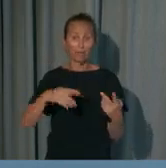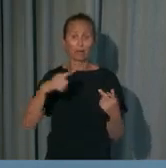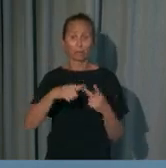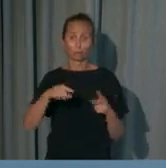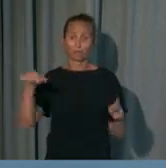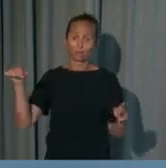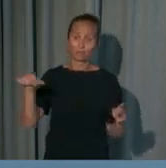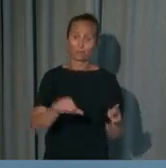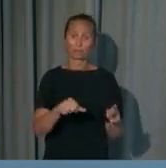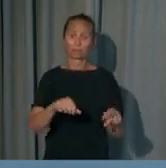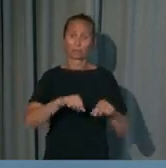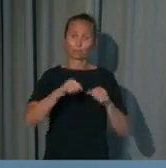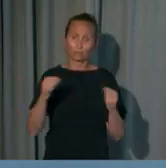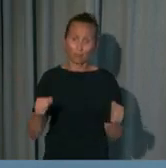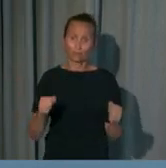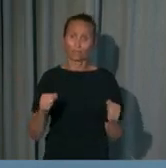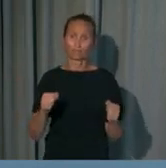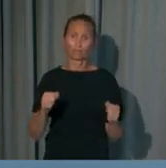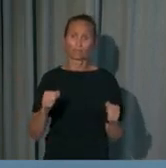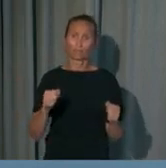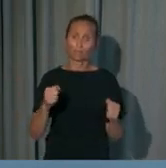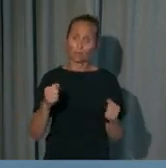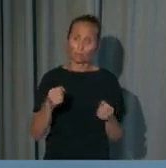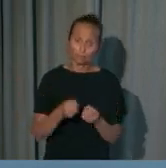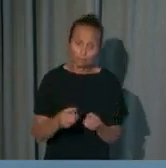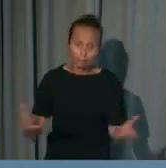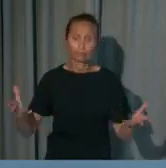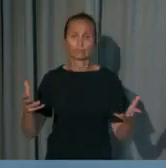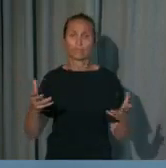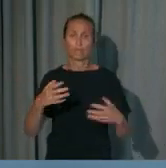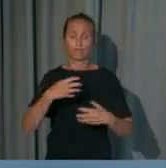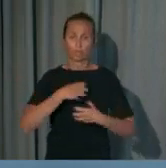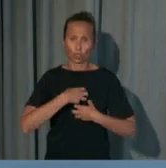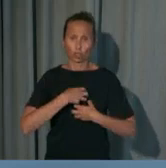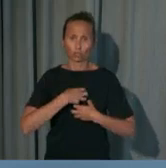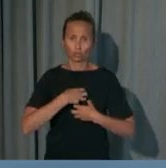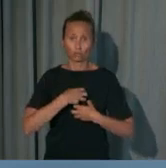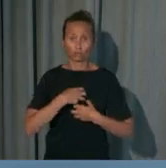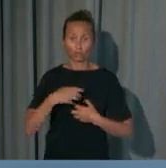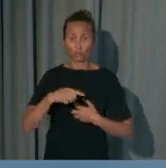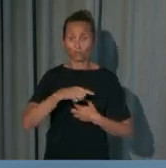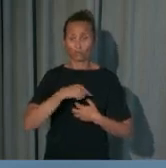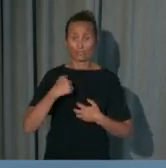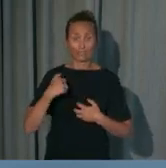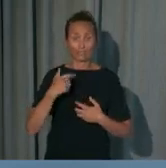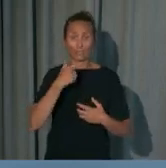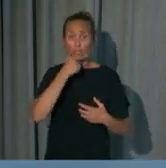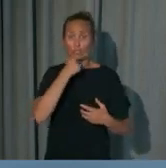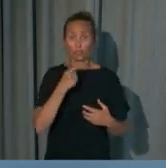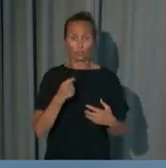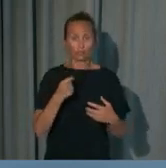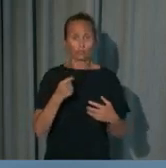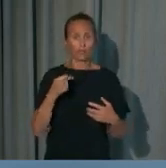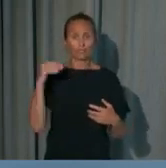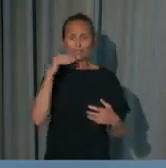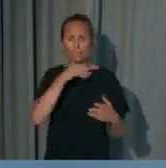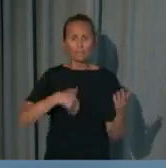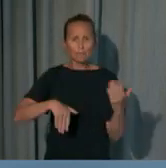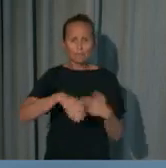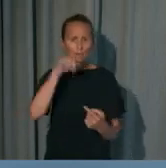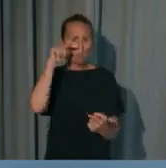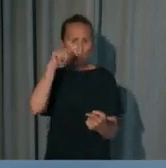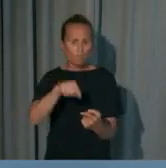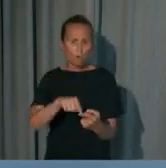han drepte, skadet og skapte frykt. Og selv om vi ikke vet om det skeive miljøet var